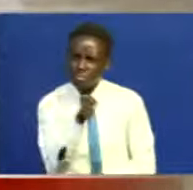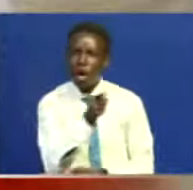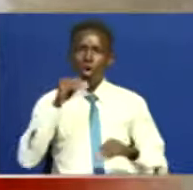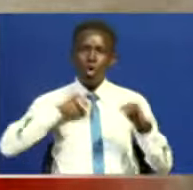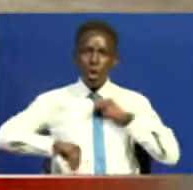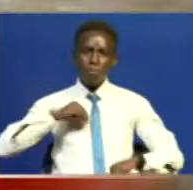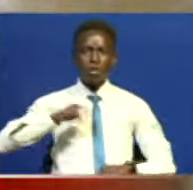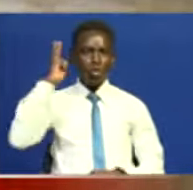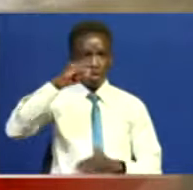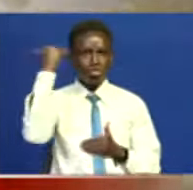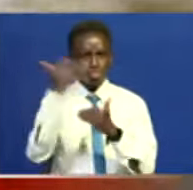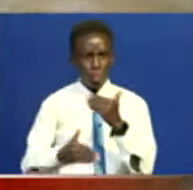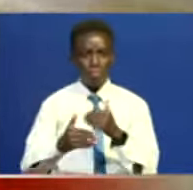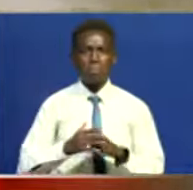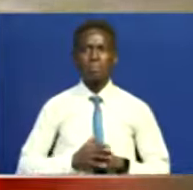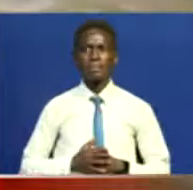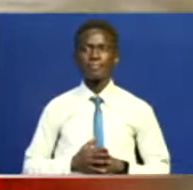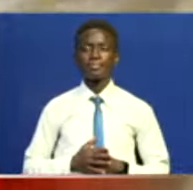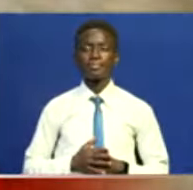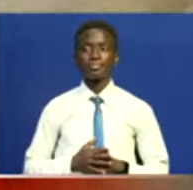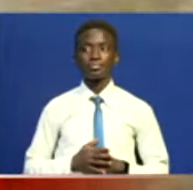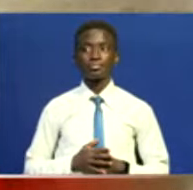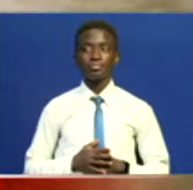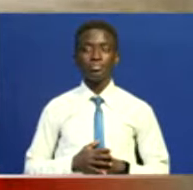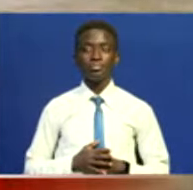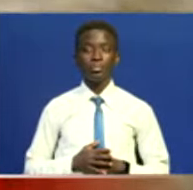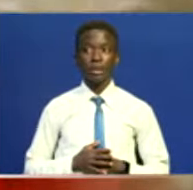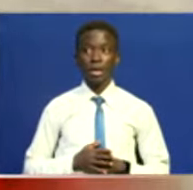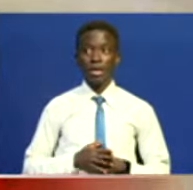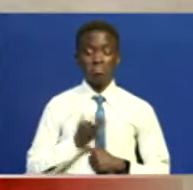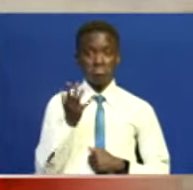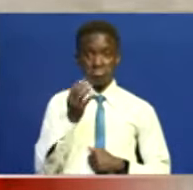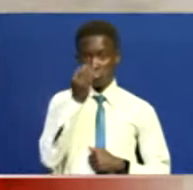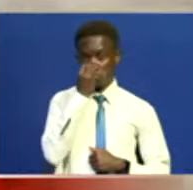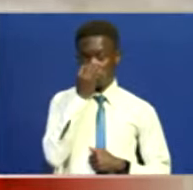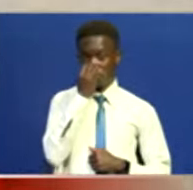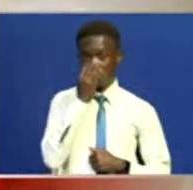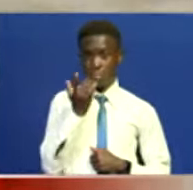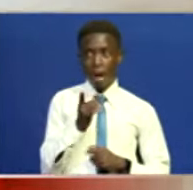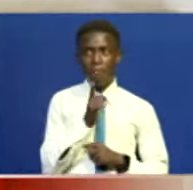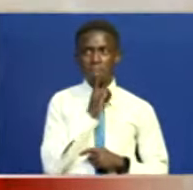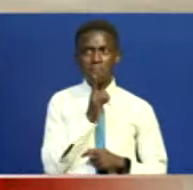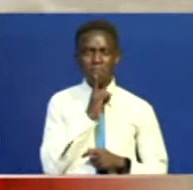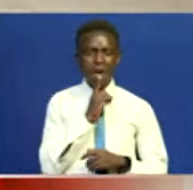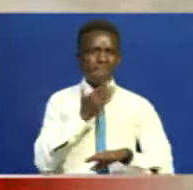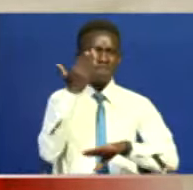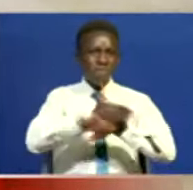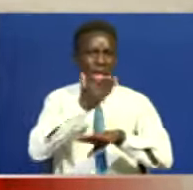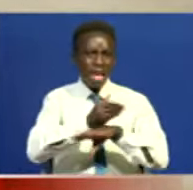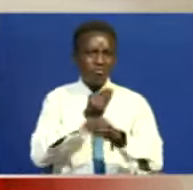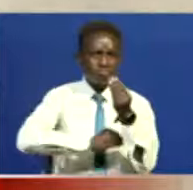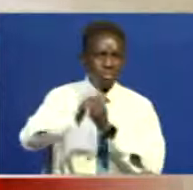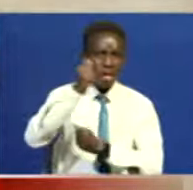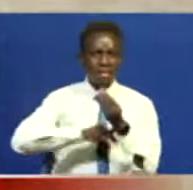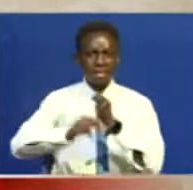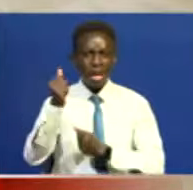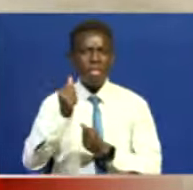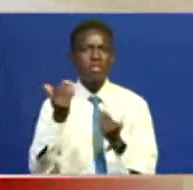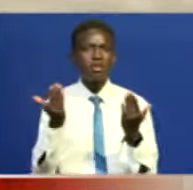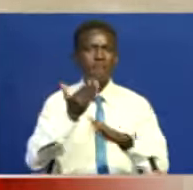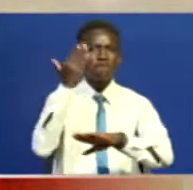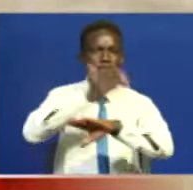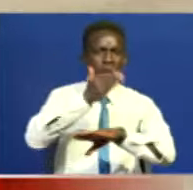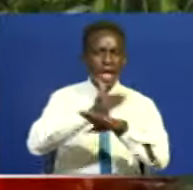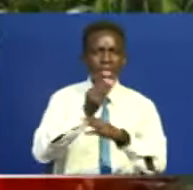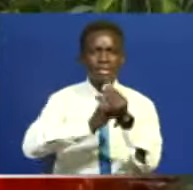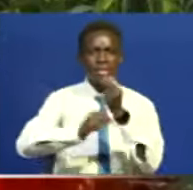itakoma. Mbali na hayo, rais aliwashtumu walaghai wa usambazaji na uuzaji wa maziwa bandia ya unga